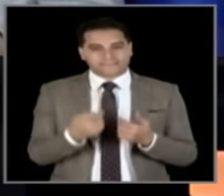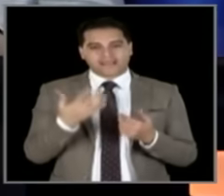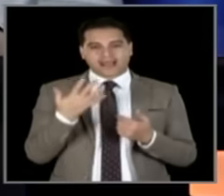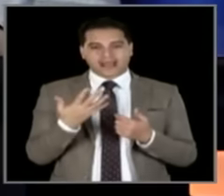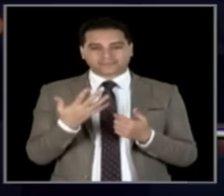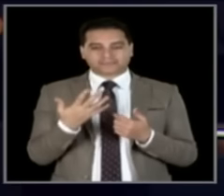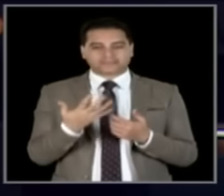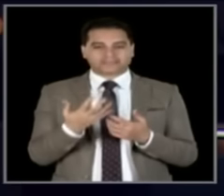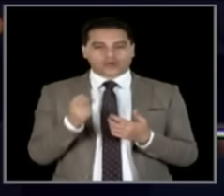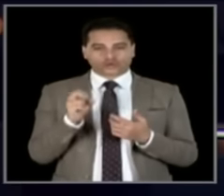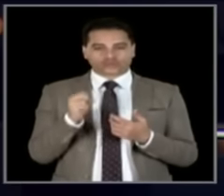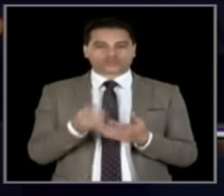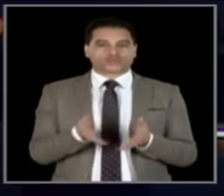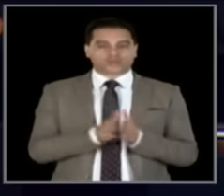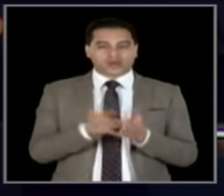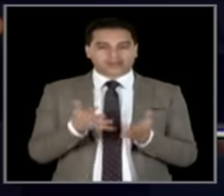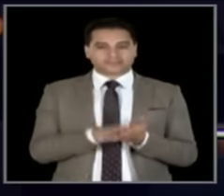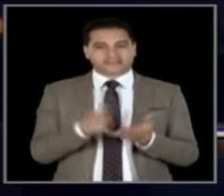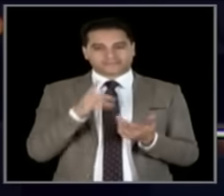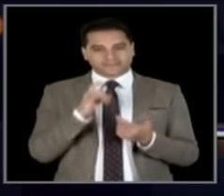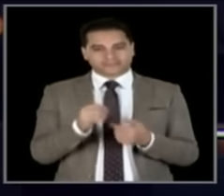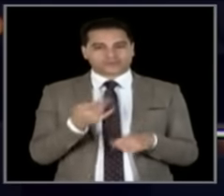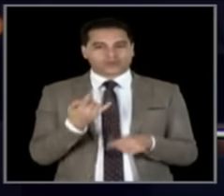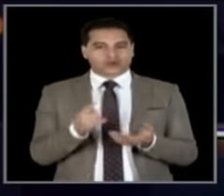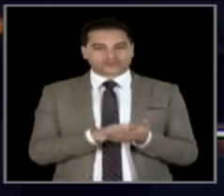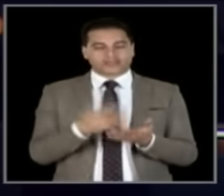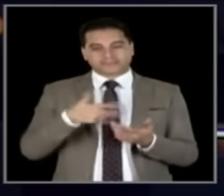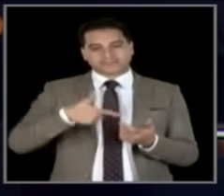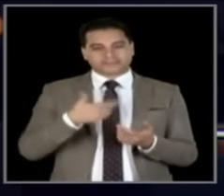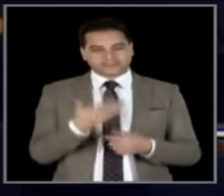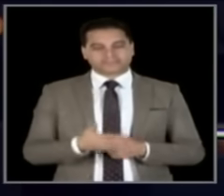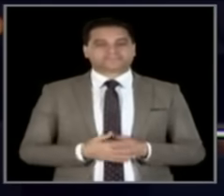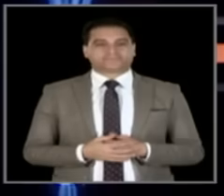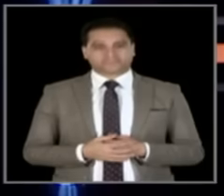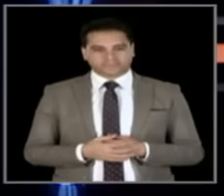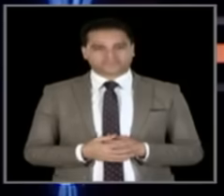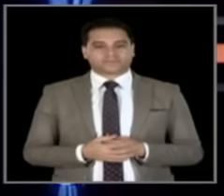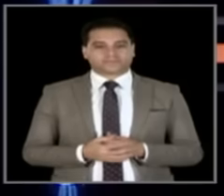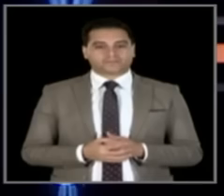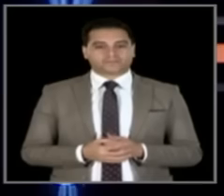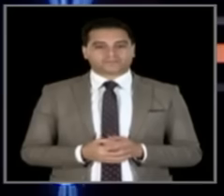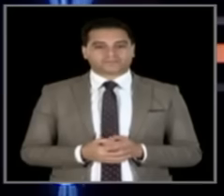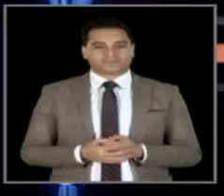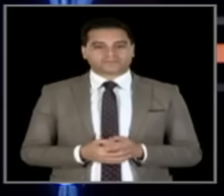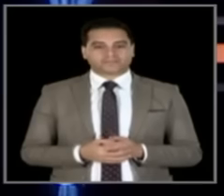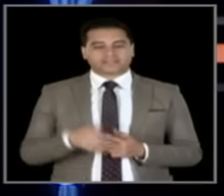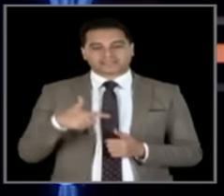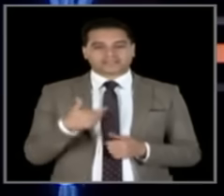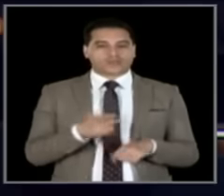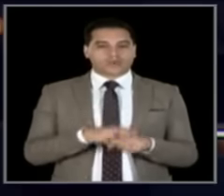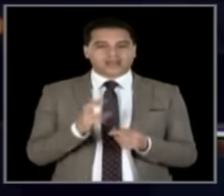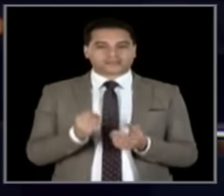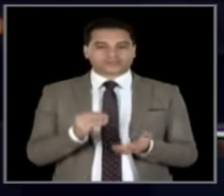25. 25 وخمس إجابات صح بخمسة وعشرين نقطة. وعشر نقطة دي بقيتوا 60.